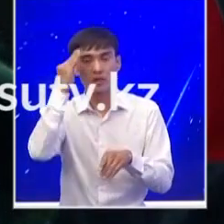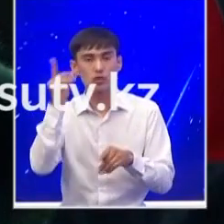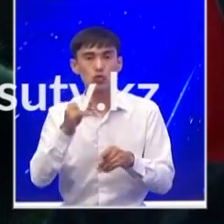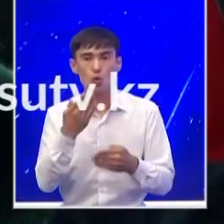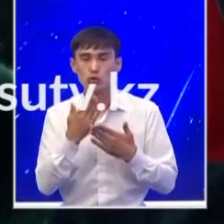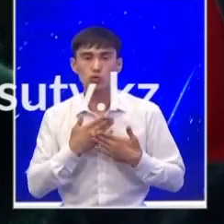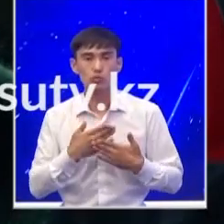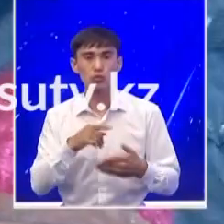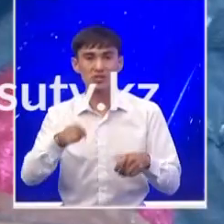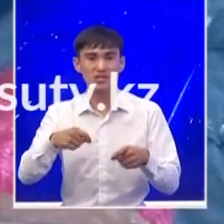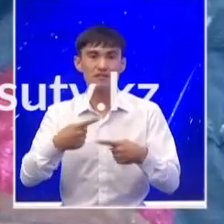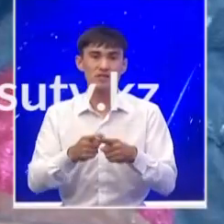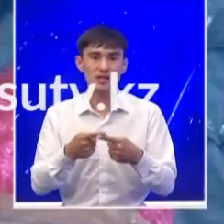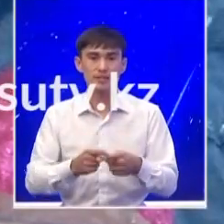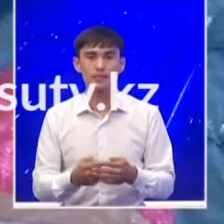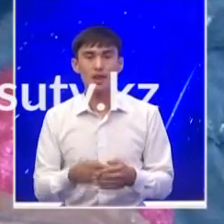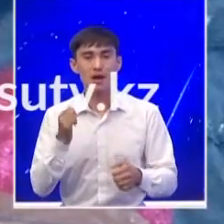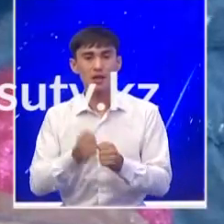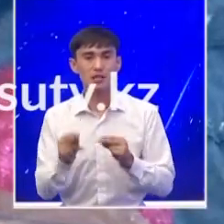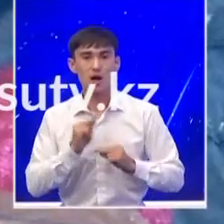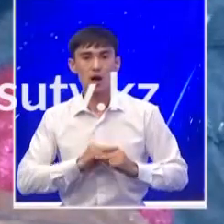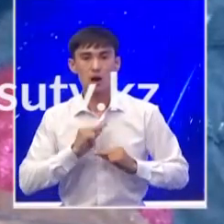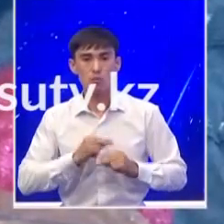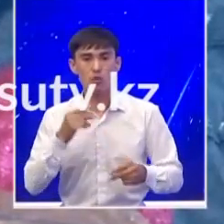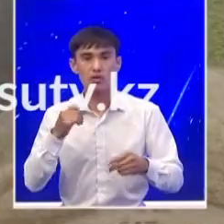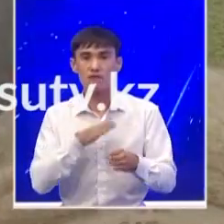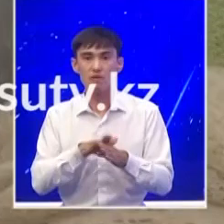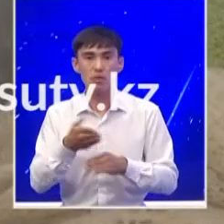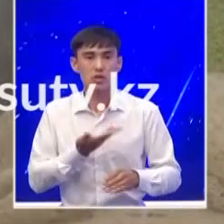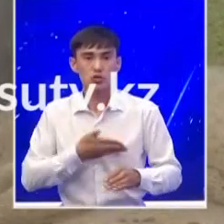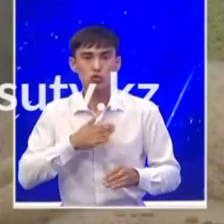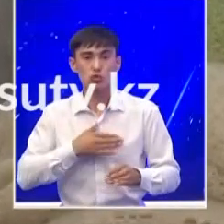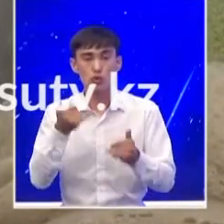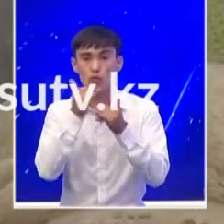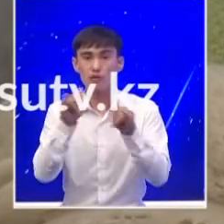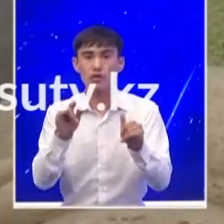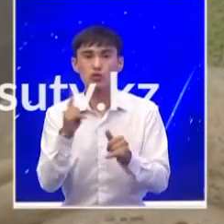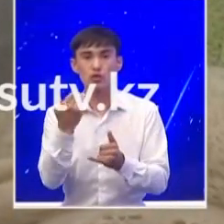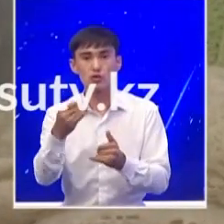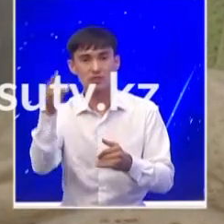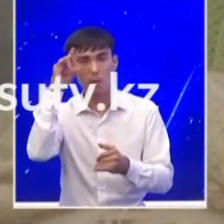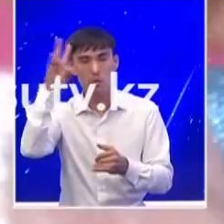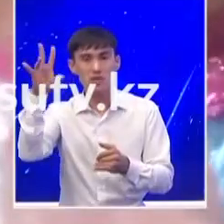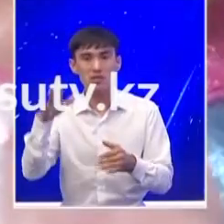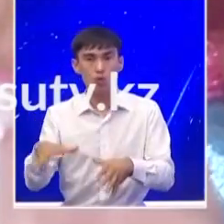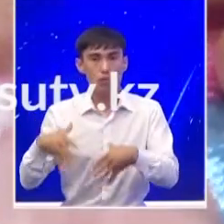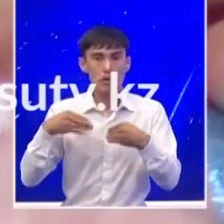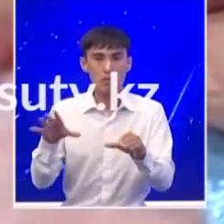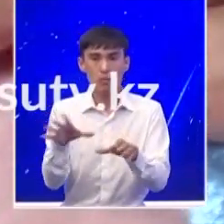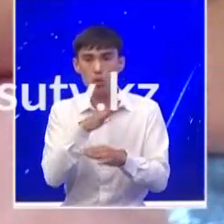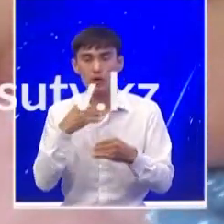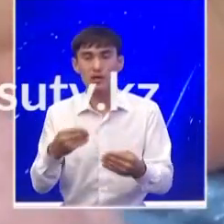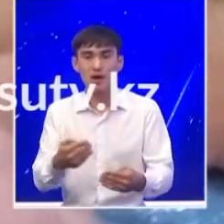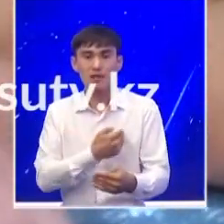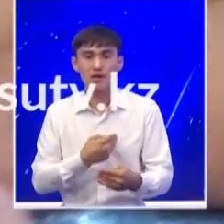очень люблю шить и вязать. Каждая работа Кумыс Мерекеновой выполнена с душой. Неудивительно, что ее знаменитые корпе многие стараются приобрести